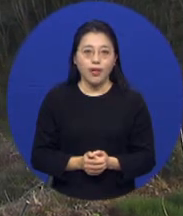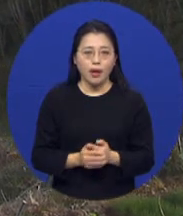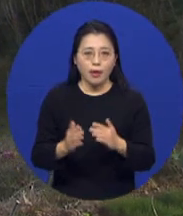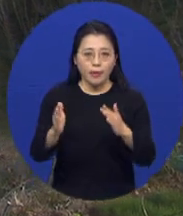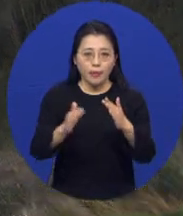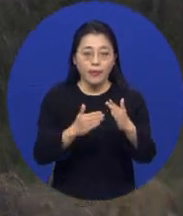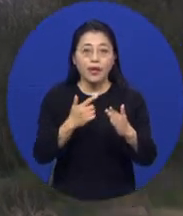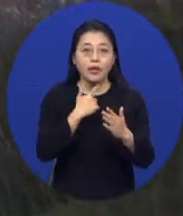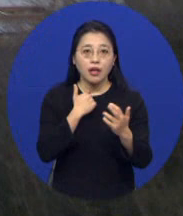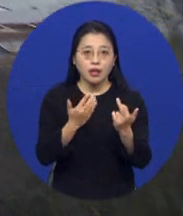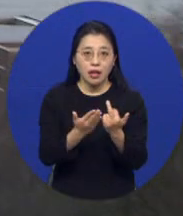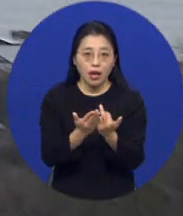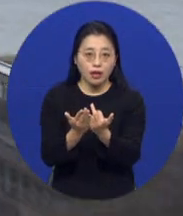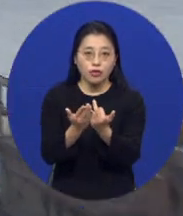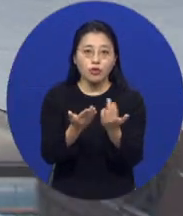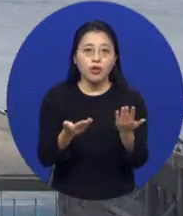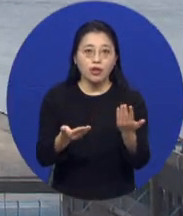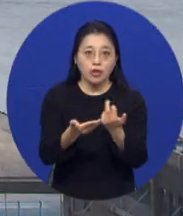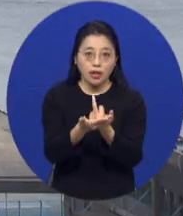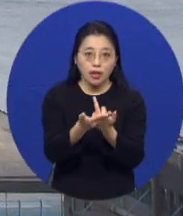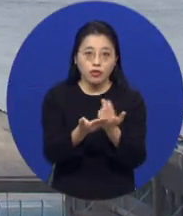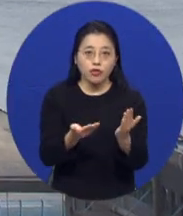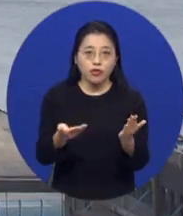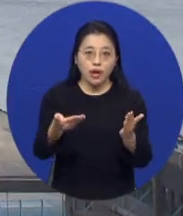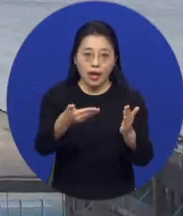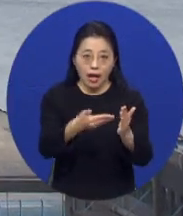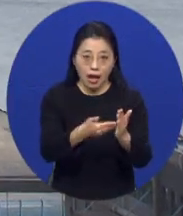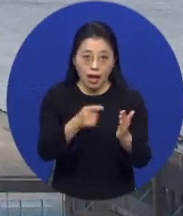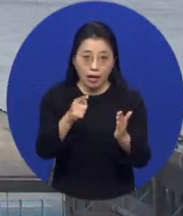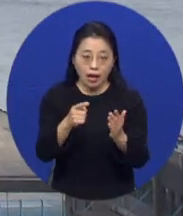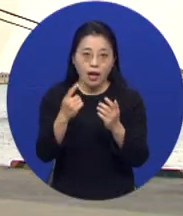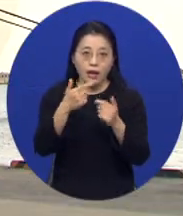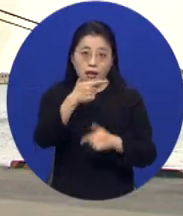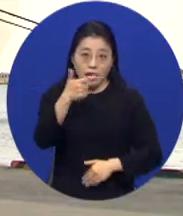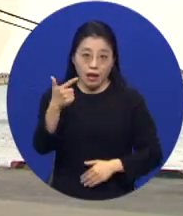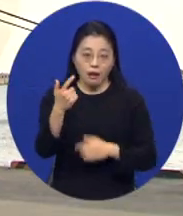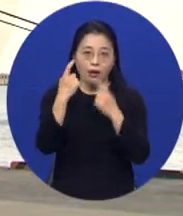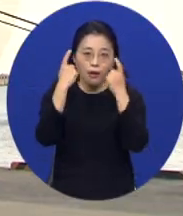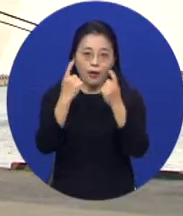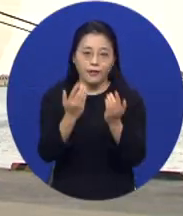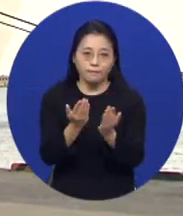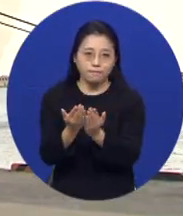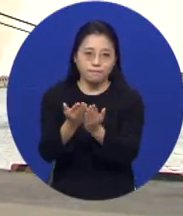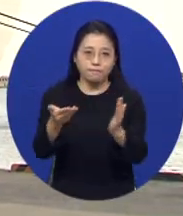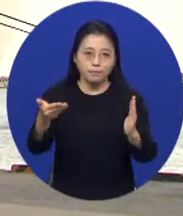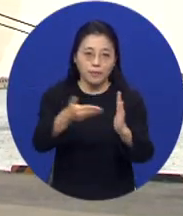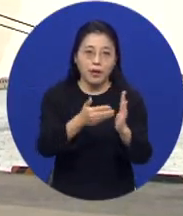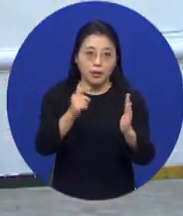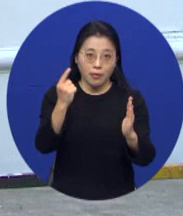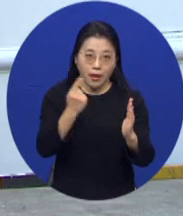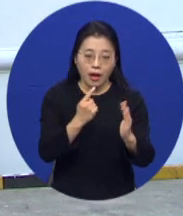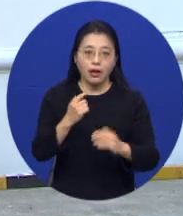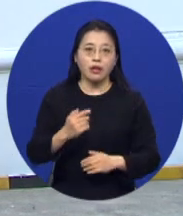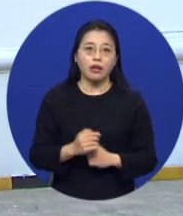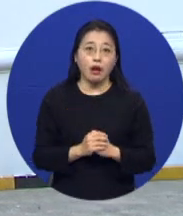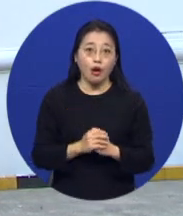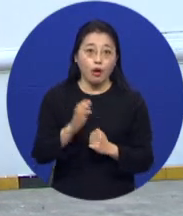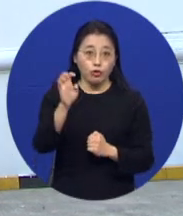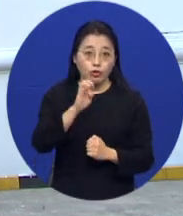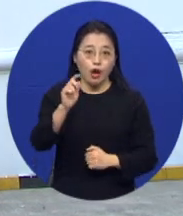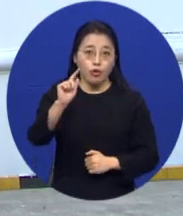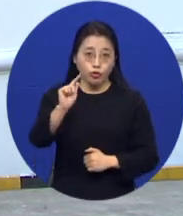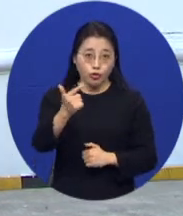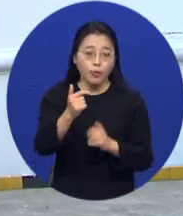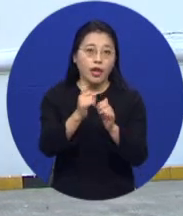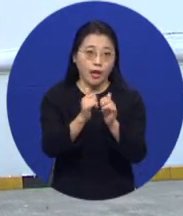텅 비었던 제주항 국제부두의 대형 크루즈선이 정박했습니다 유럽에서 승객 600명을 태우고 중남미와 일본을